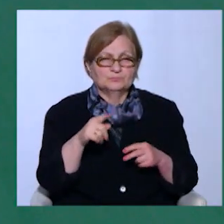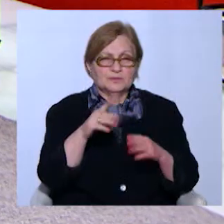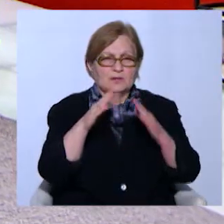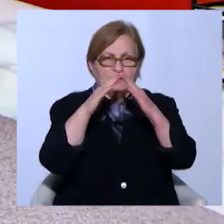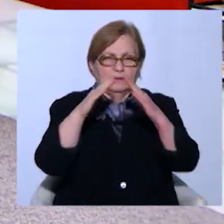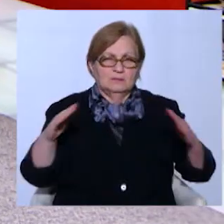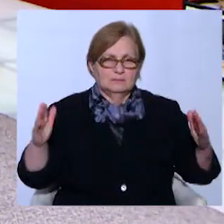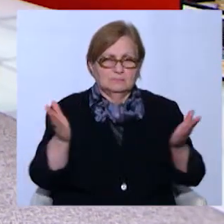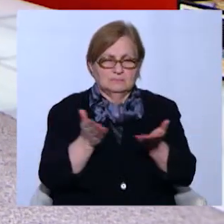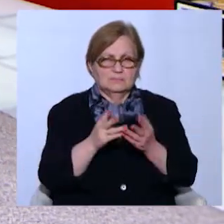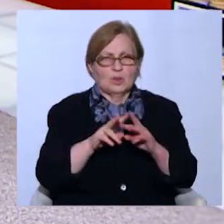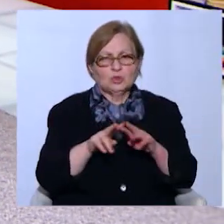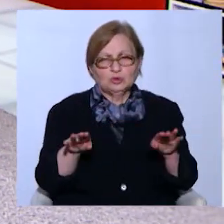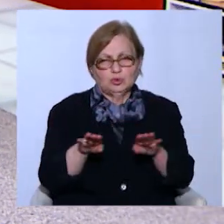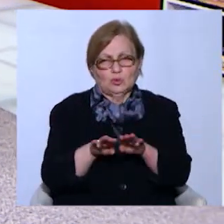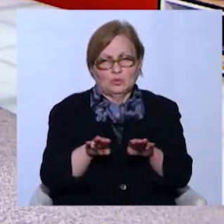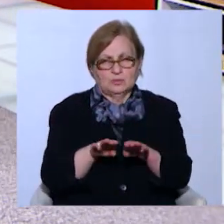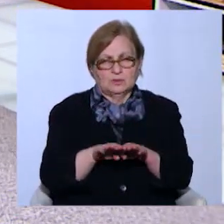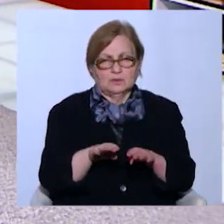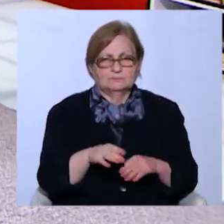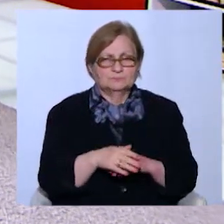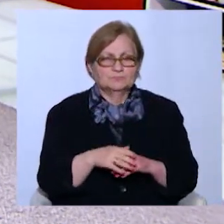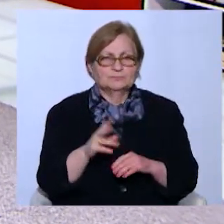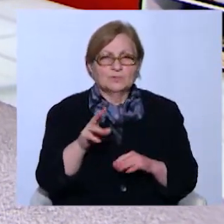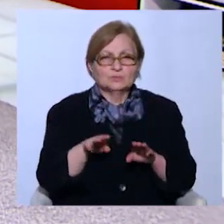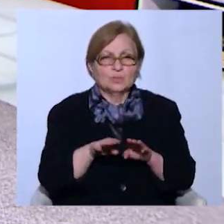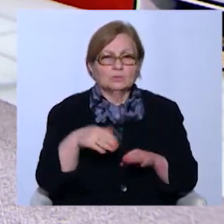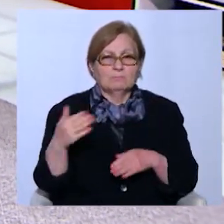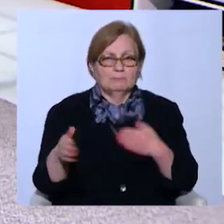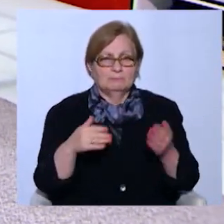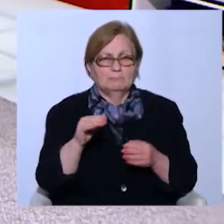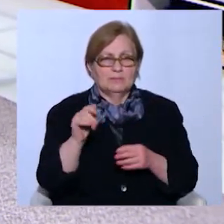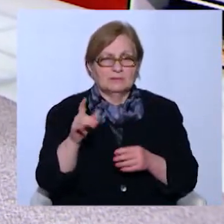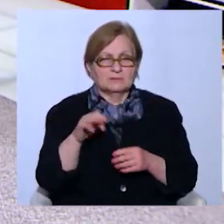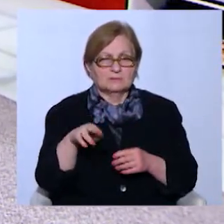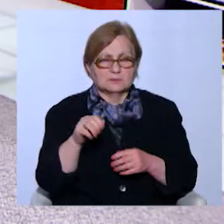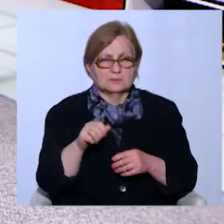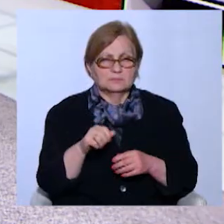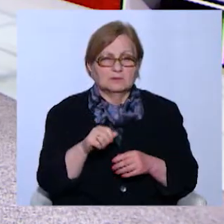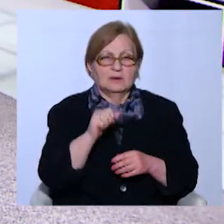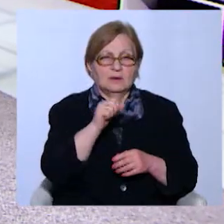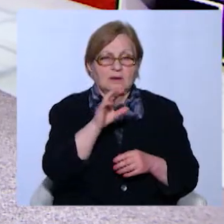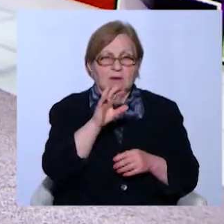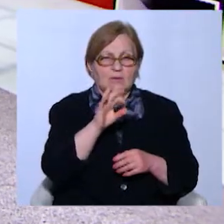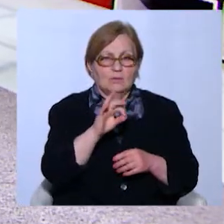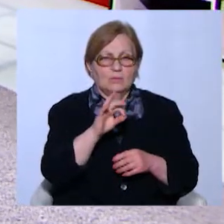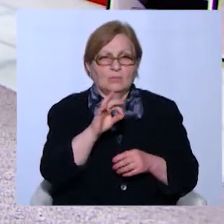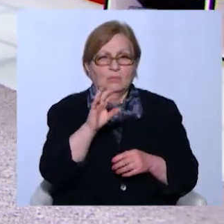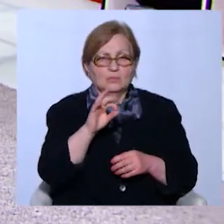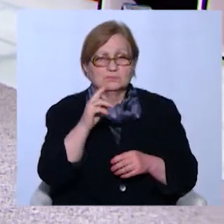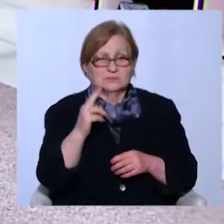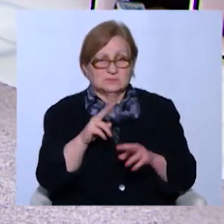ტოლფერდაა. ახლა განვიხილოთ სამ ტოლფერდა. AO უდრის OC-ს. რადგან AO უდრის